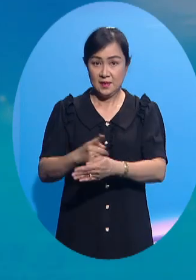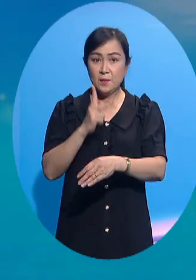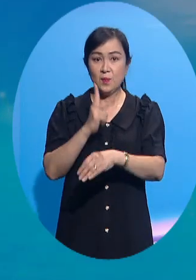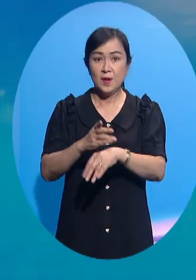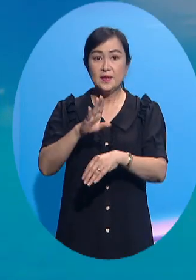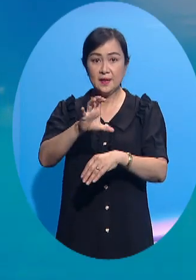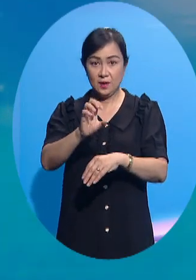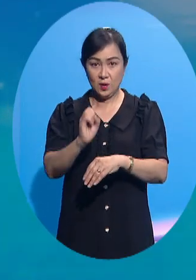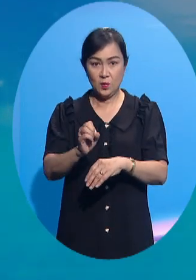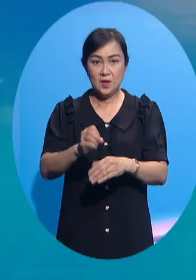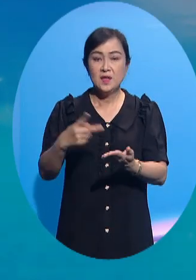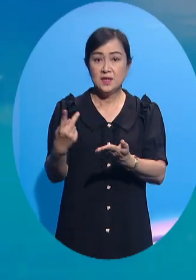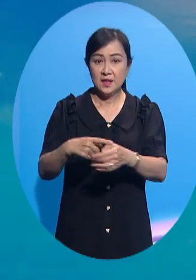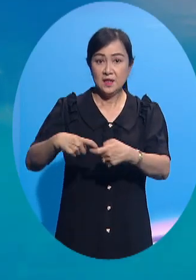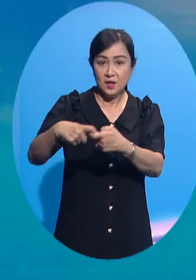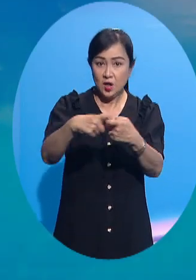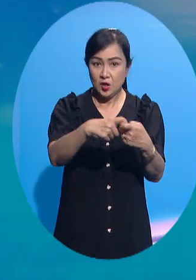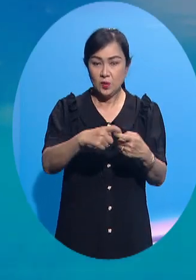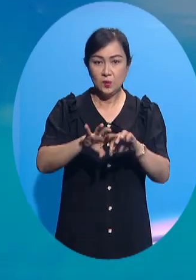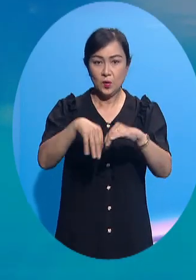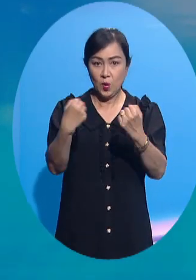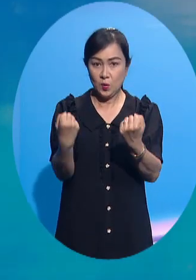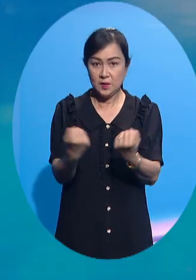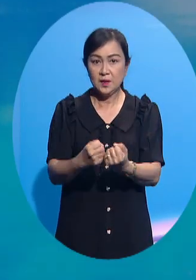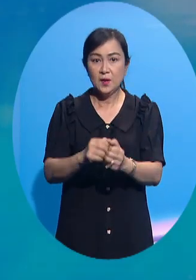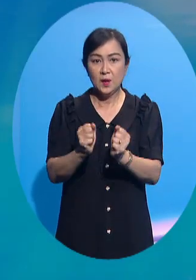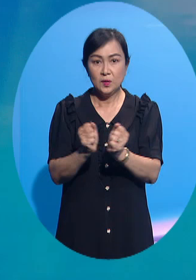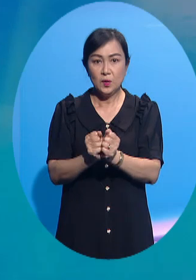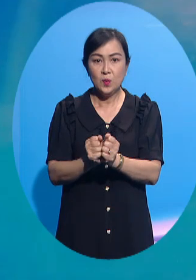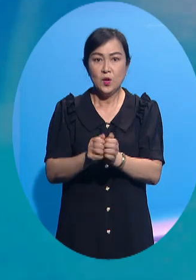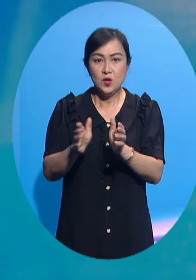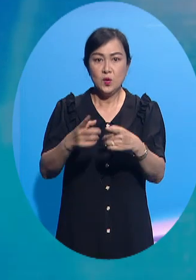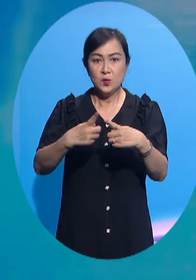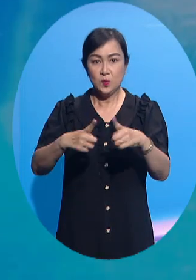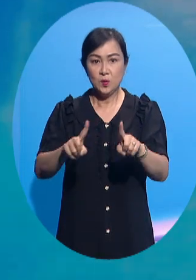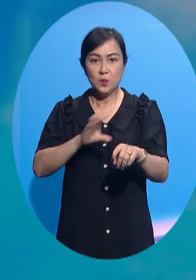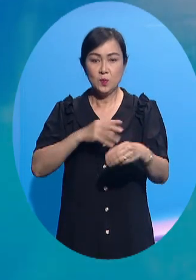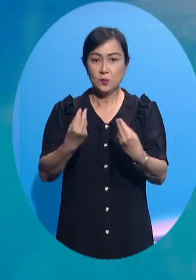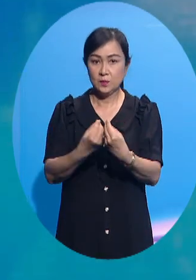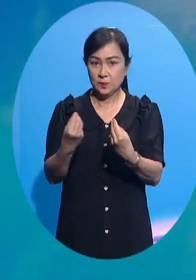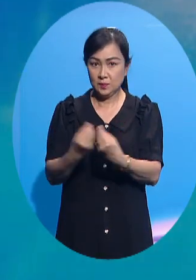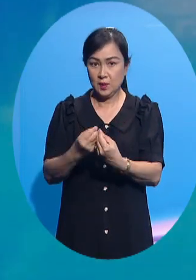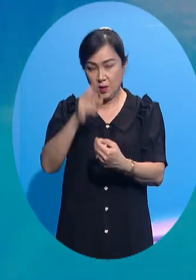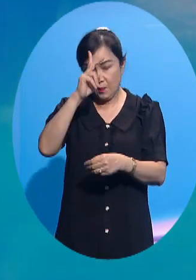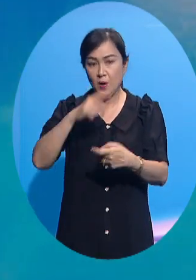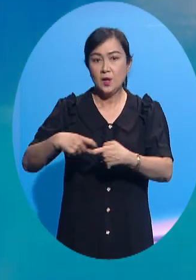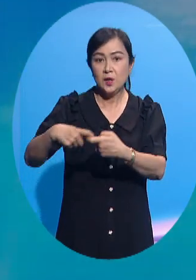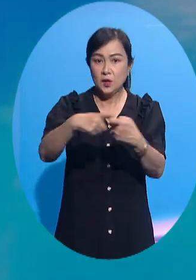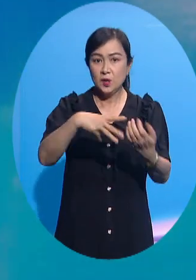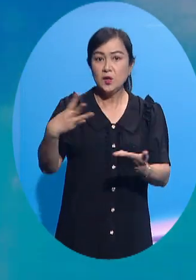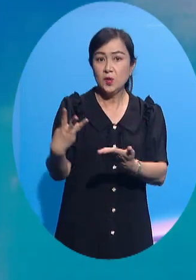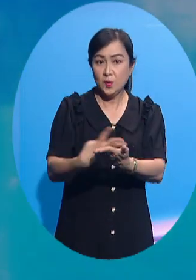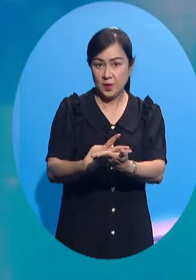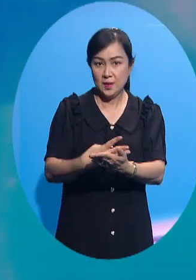Sự kiện 1.000 CEO là sự kiện kết nối cộng đồng được tổ chức hàng năm, quy tụ hàng ngàn doanh nghiệp và chủ đầu tư cùng học hỏi, kết nối, tạo